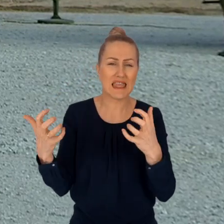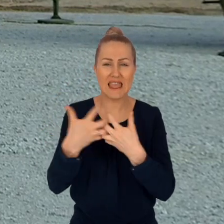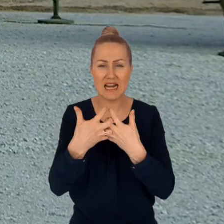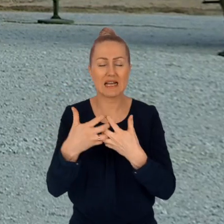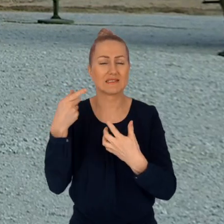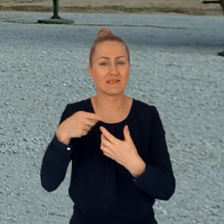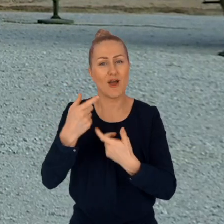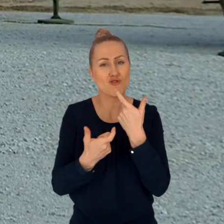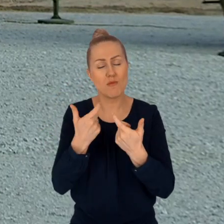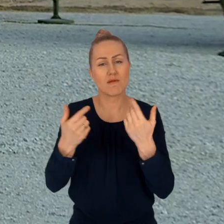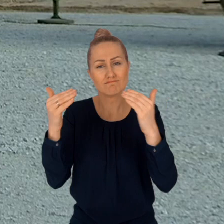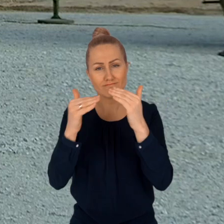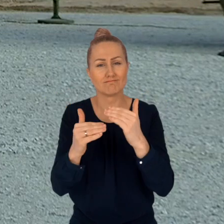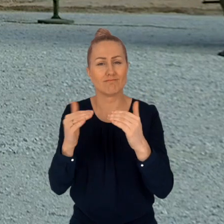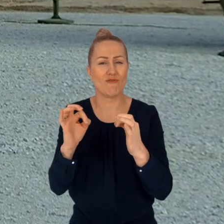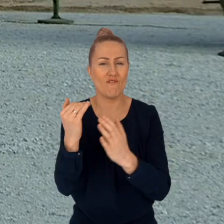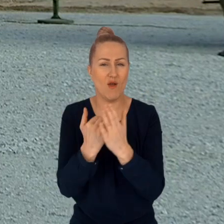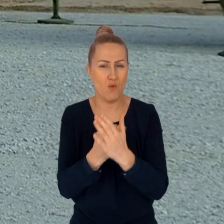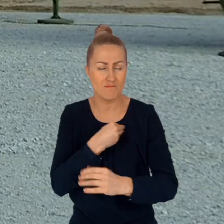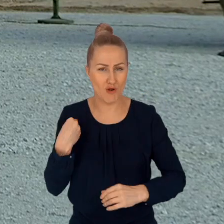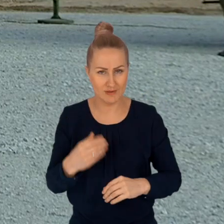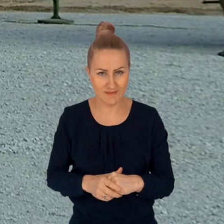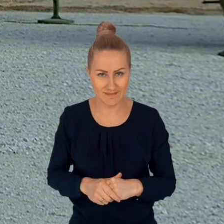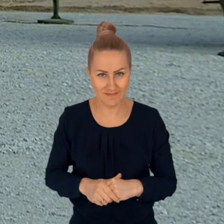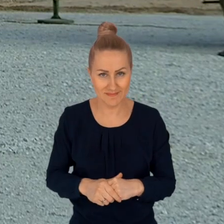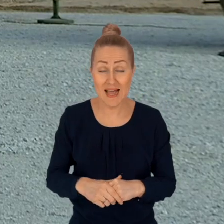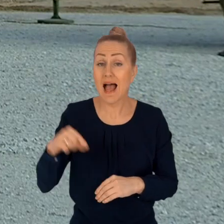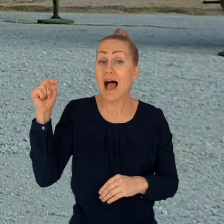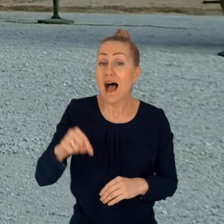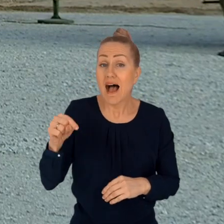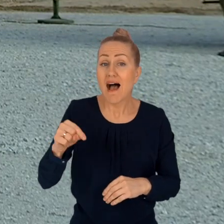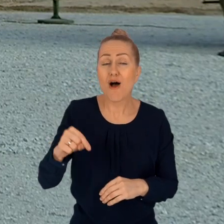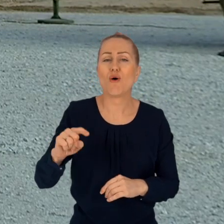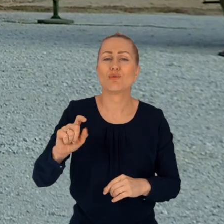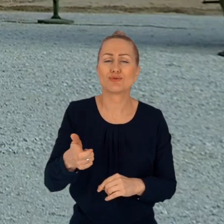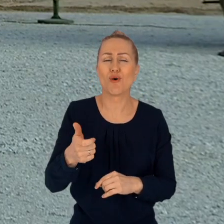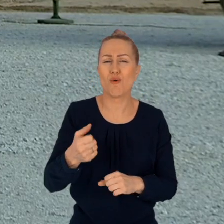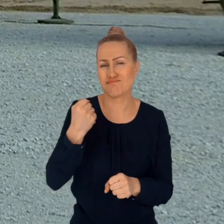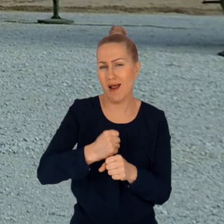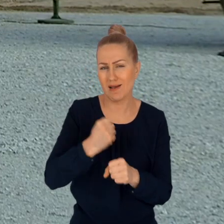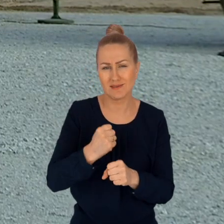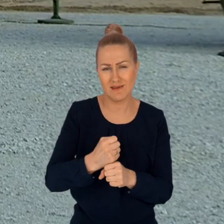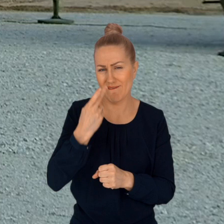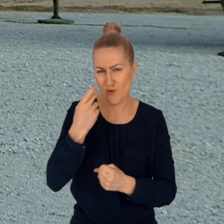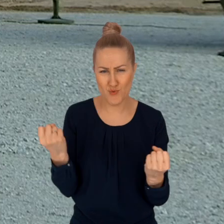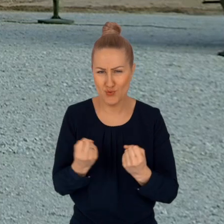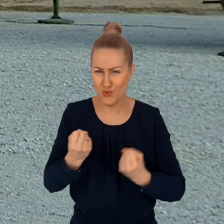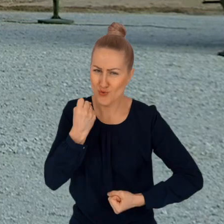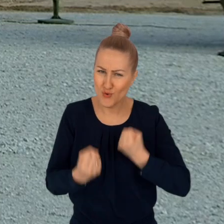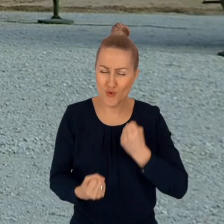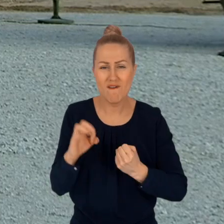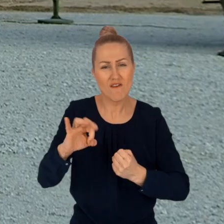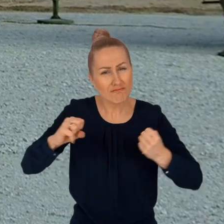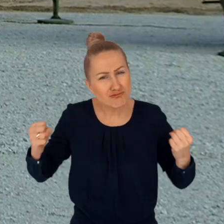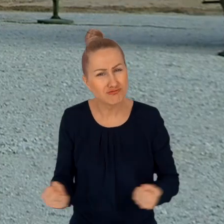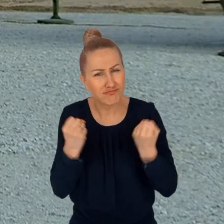polskich warunków. Ja bardzo dziękuję za tą trudną pracę, za te wszystkie wysiłki,